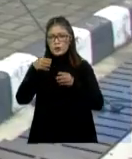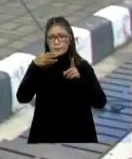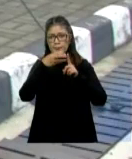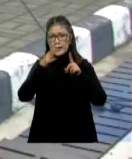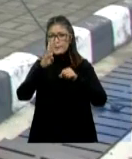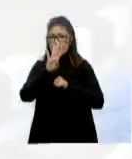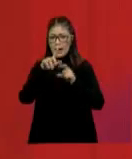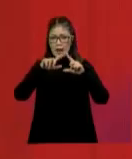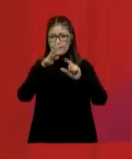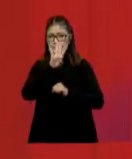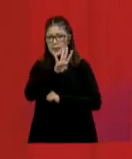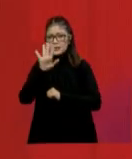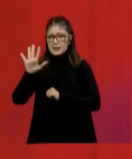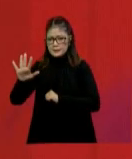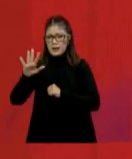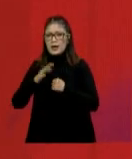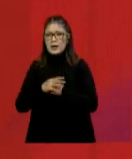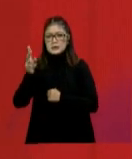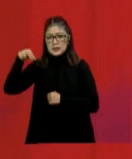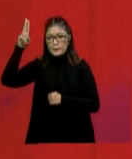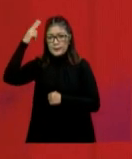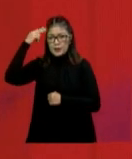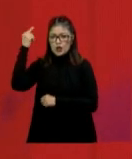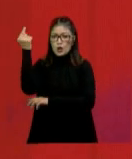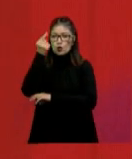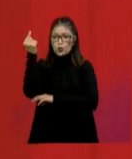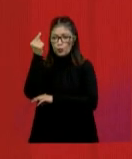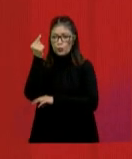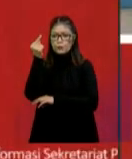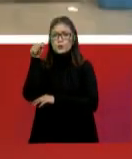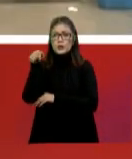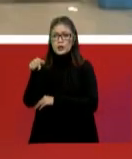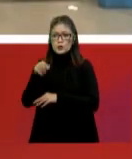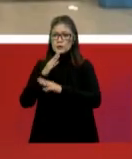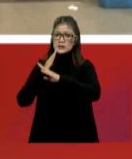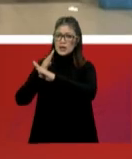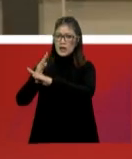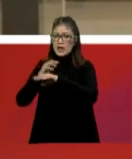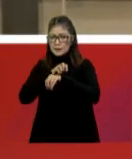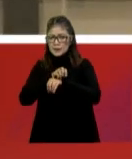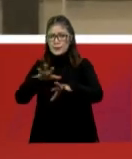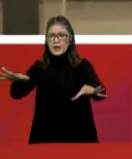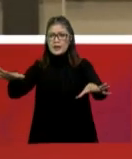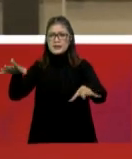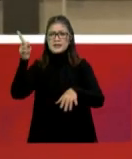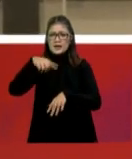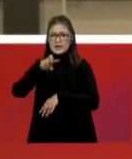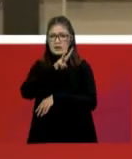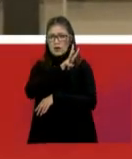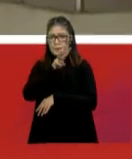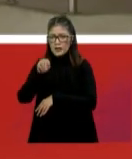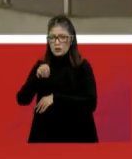BA5. Nah, terus pemerintah terus mengantisipasi penyebaran subvarian baik BA4 maupun